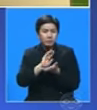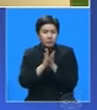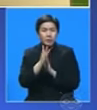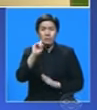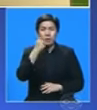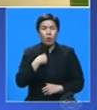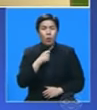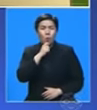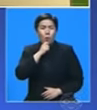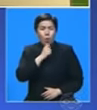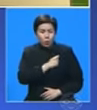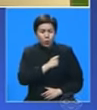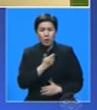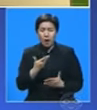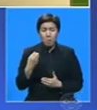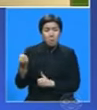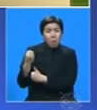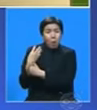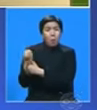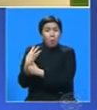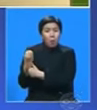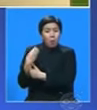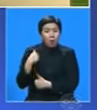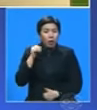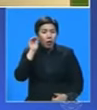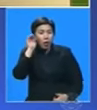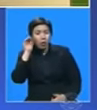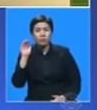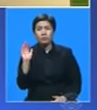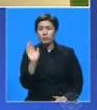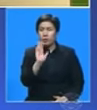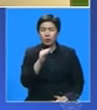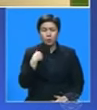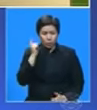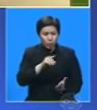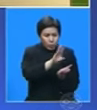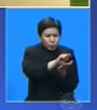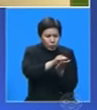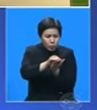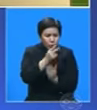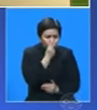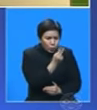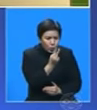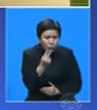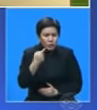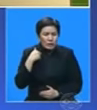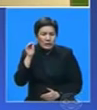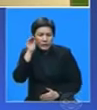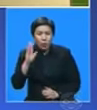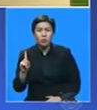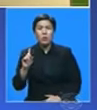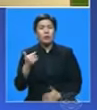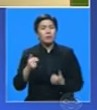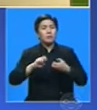พูดคุยอดทนถ้าใครเข้ามาบอกอะไรก็เชื่อหรือไม่เชื่อท่านหา ข้อมูลก่อนอย่าไปเชื่อใครคนหนึ่งพูดแล้วเสร็จแล้ว